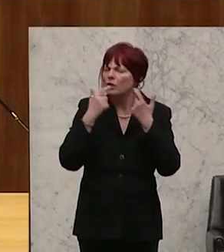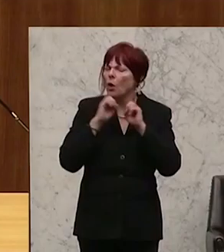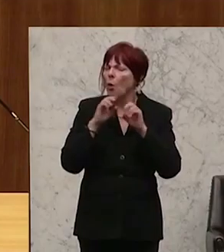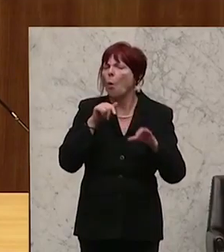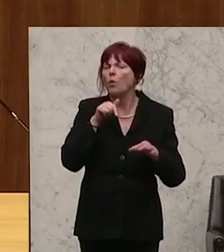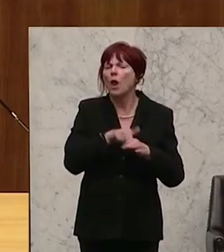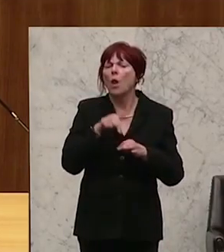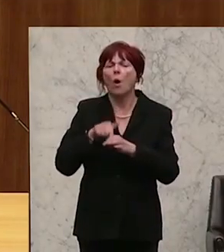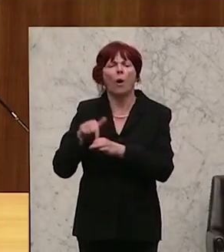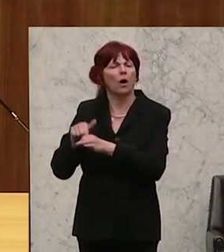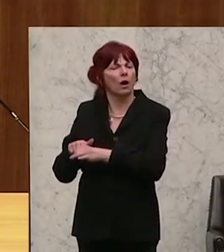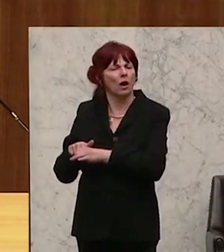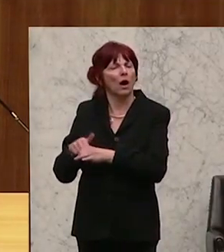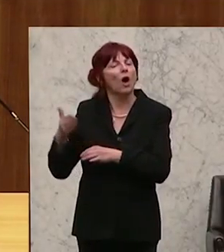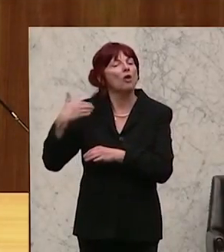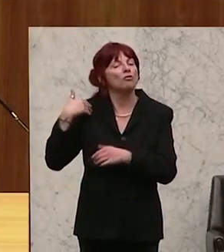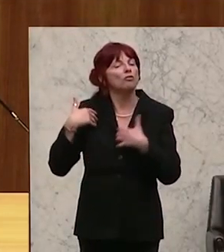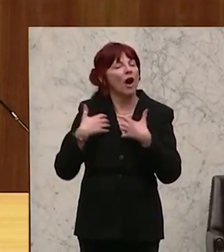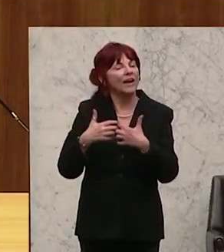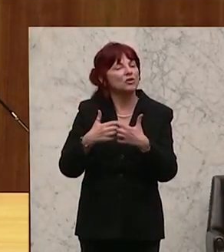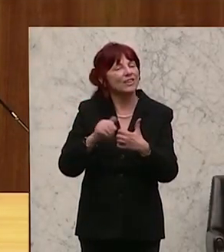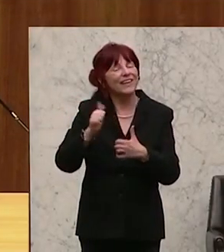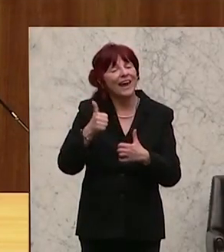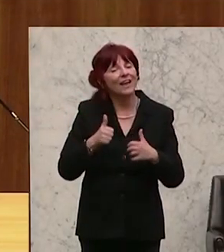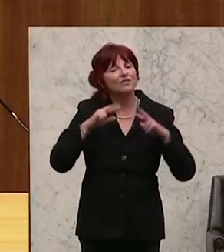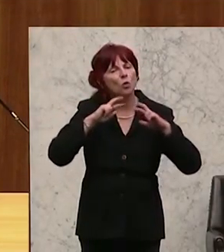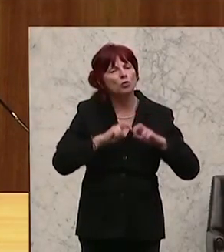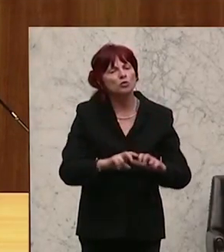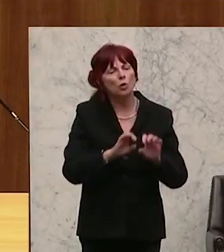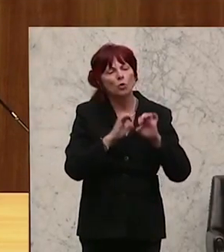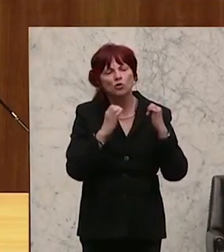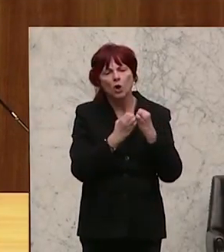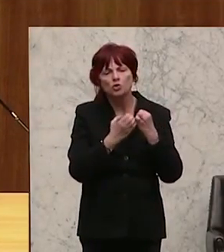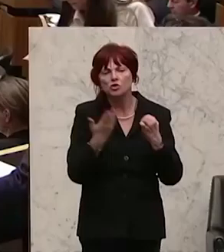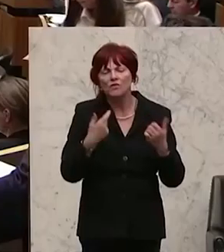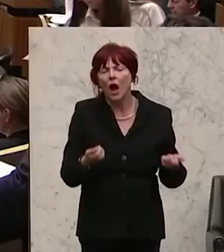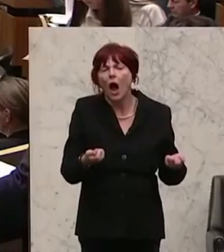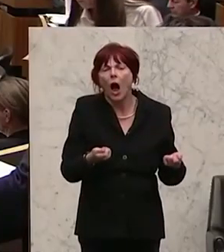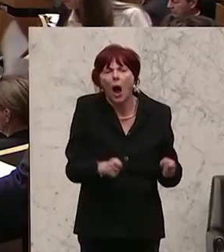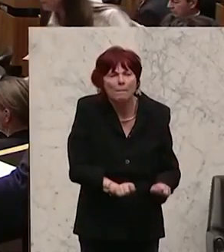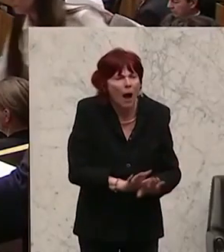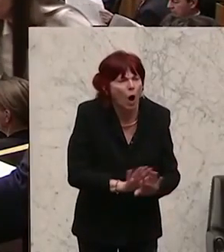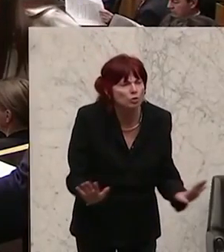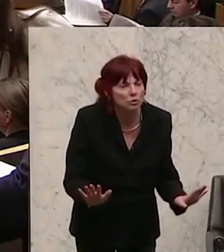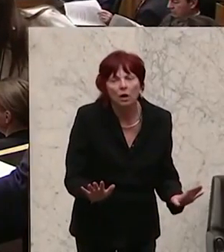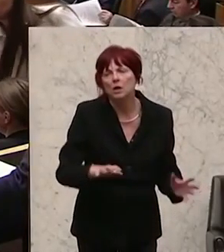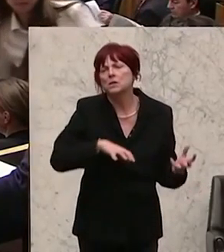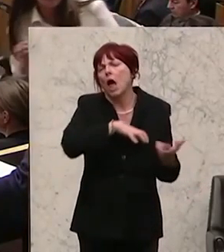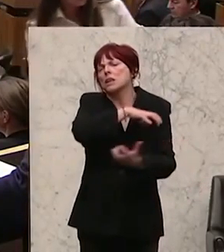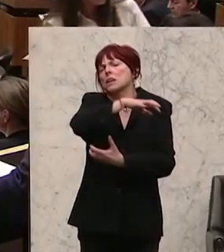Vorgeschichte dazu gibt. Der erste Untersuchungsausschuss ist abgedreht worden. Und das war skandalös. Es war skandalös, wenn man